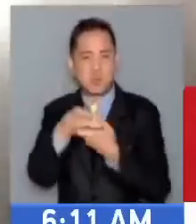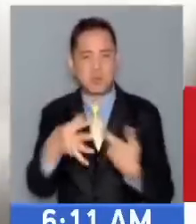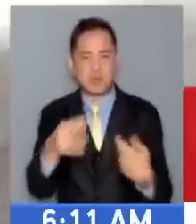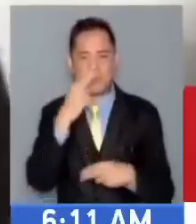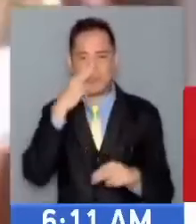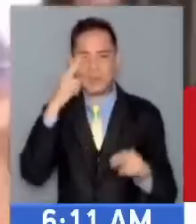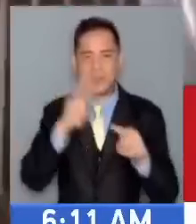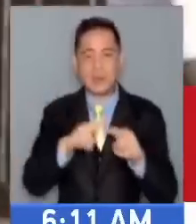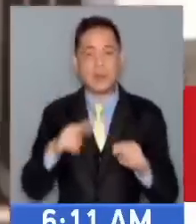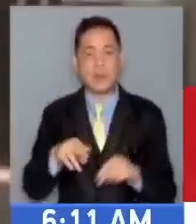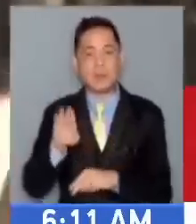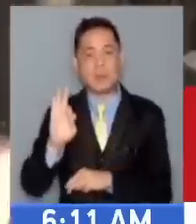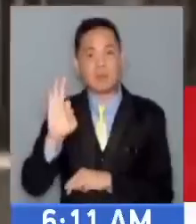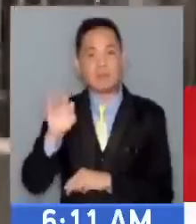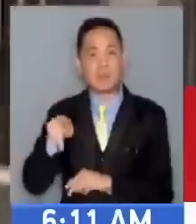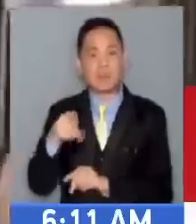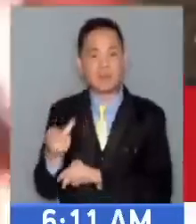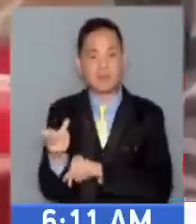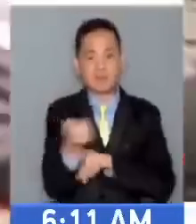Protection.